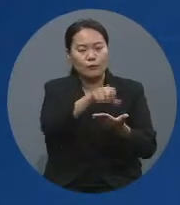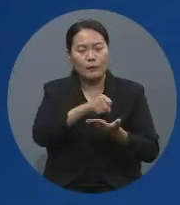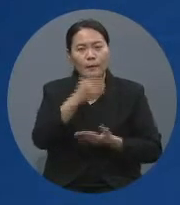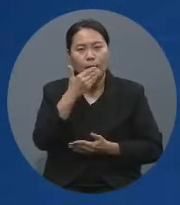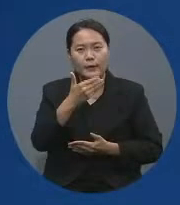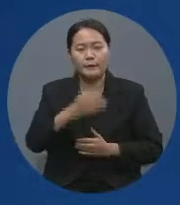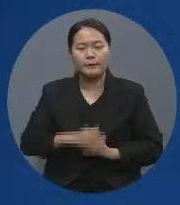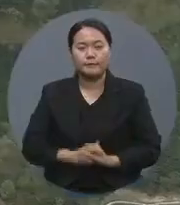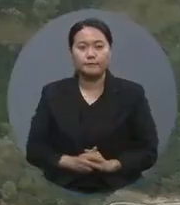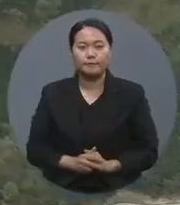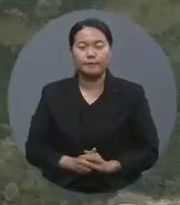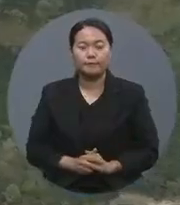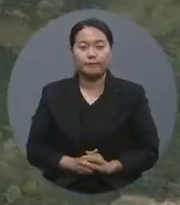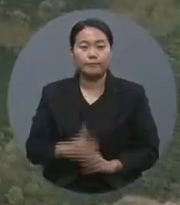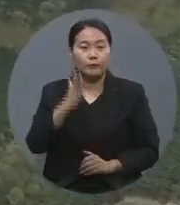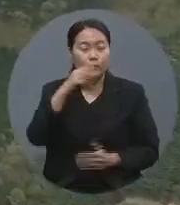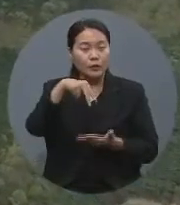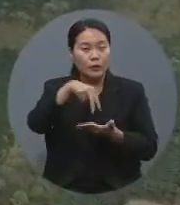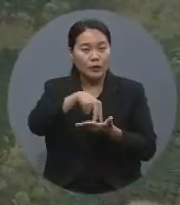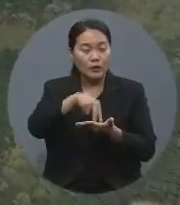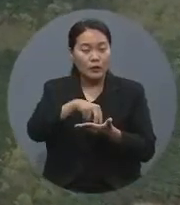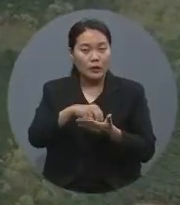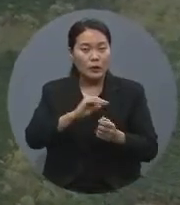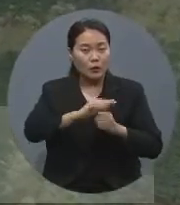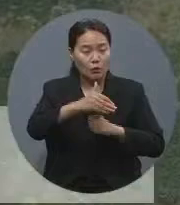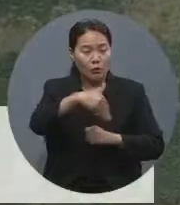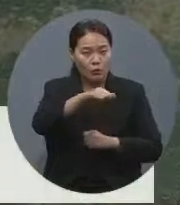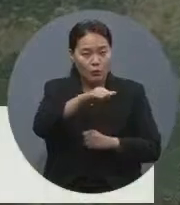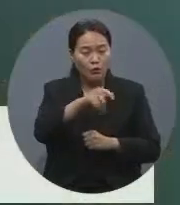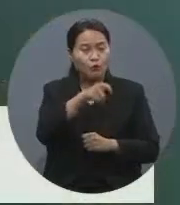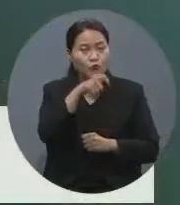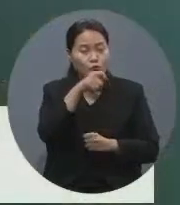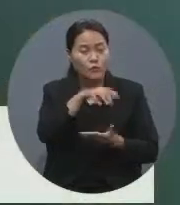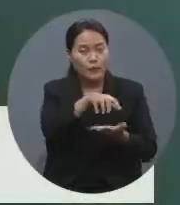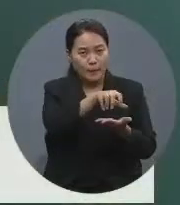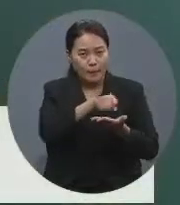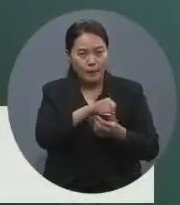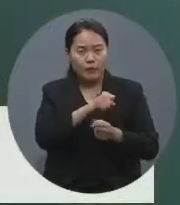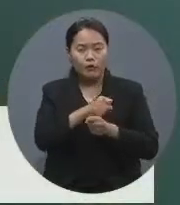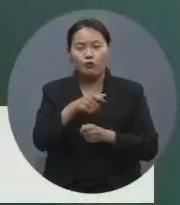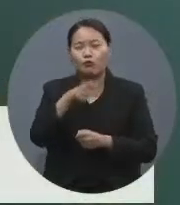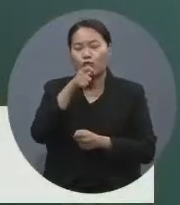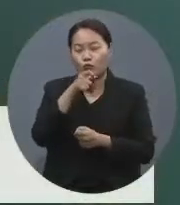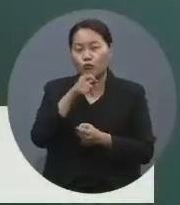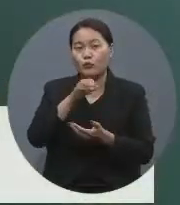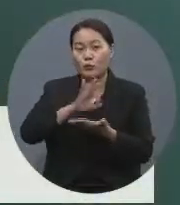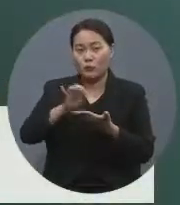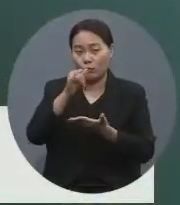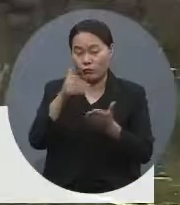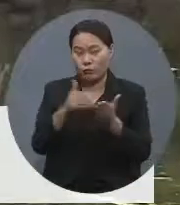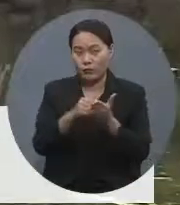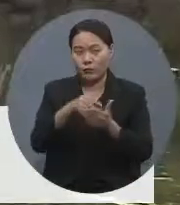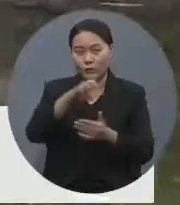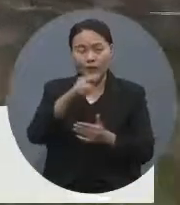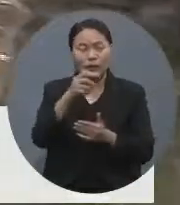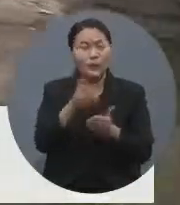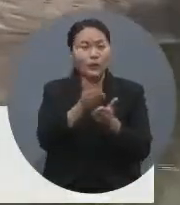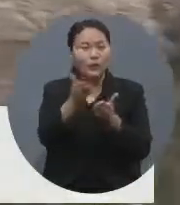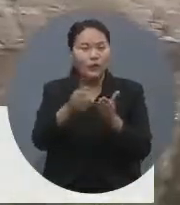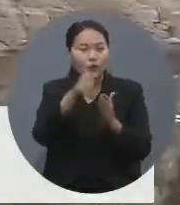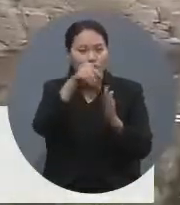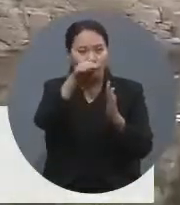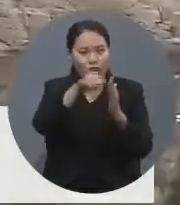수 있게 됩니다. 울산 입장에서는 대구로 가던 운문댐에 물을 끌어와 식수로 공급하며 사연댐 수위를